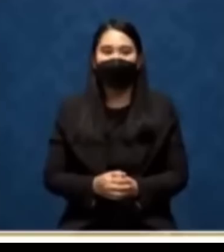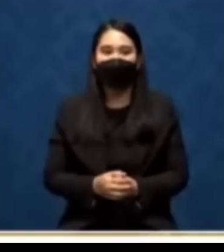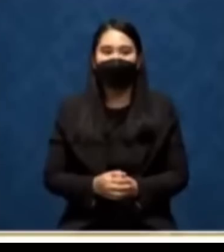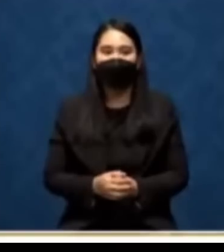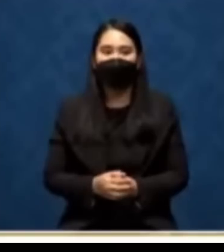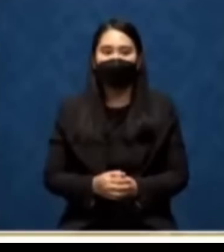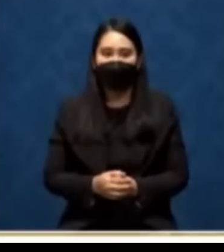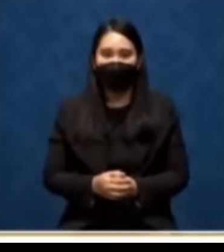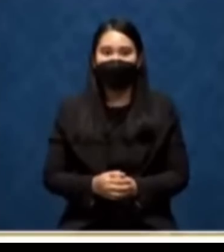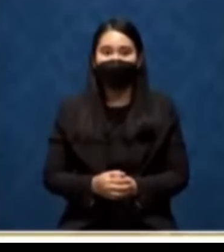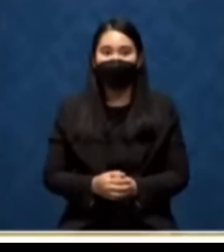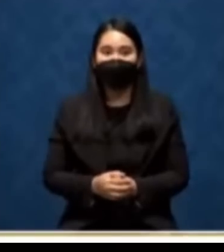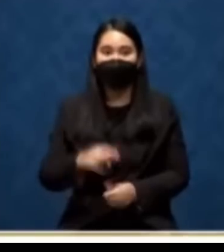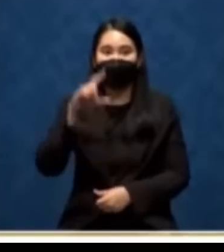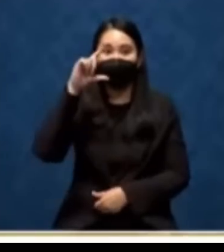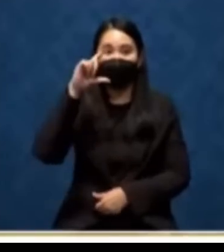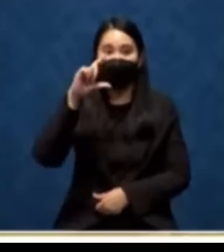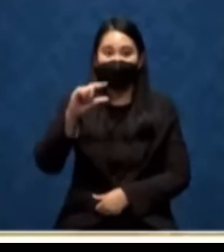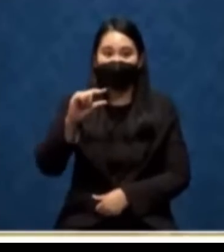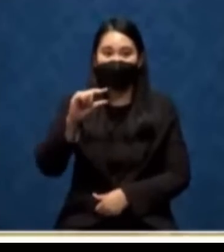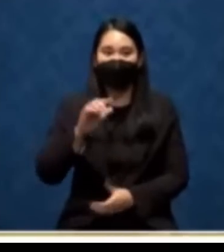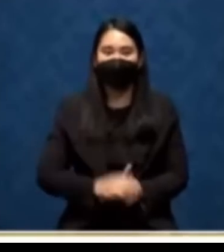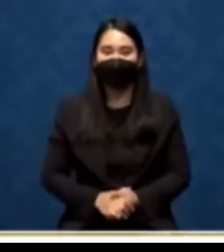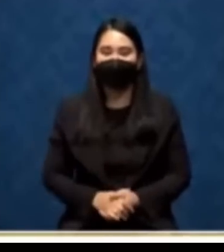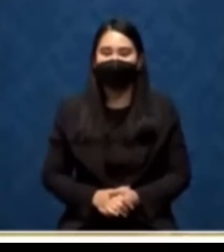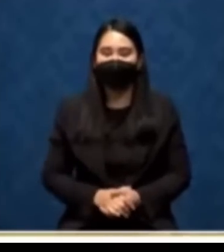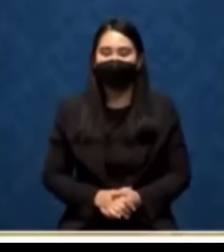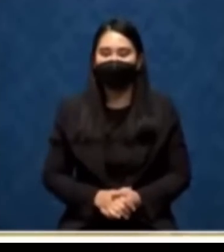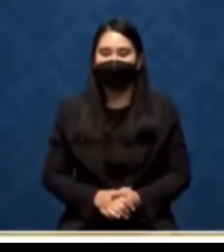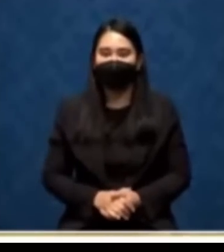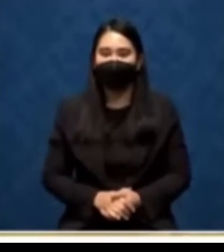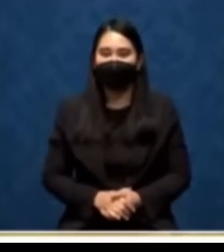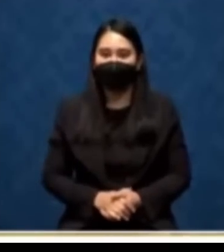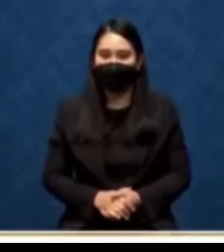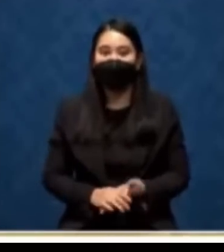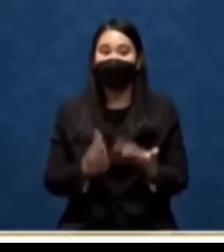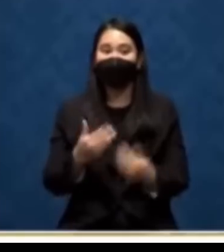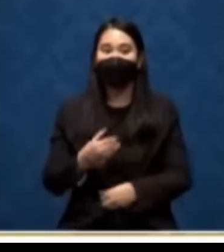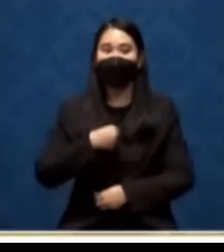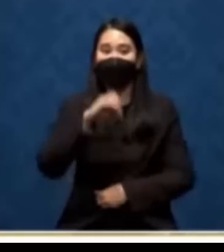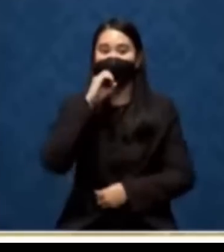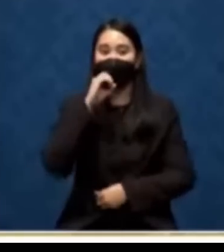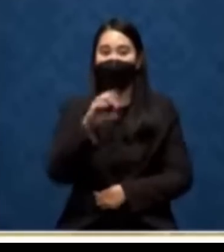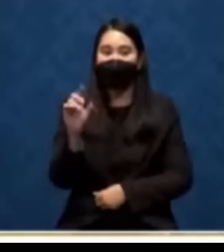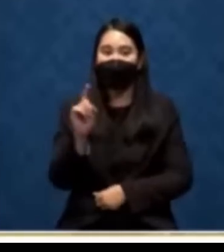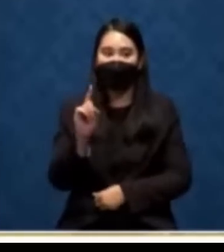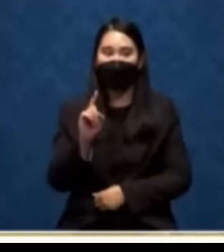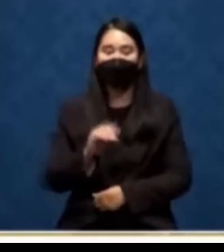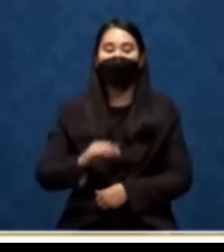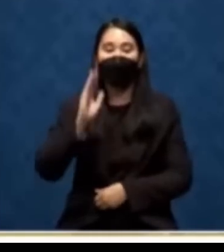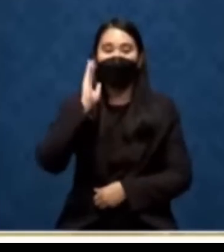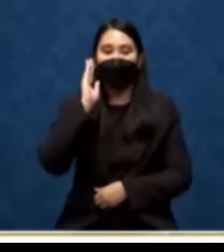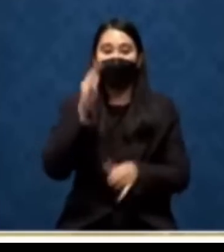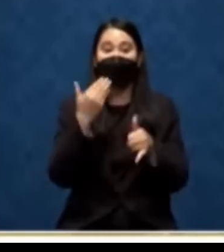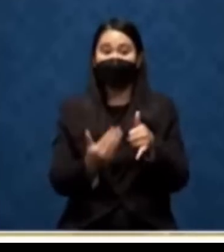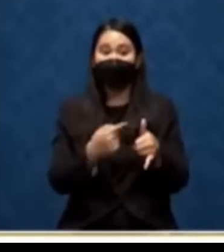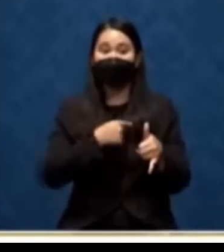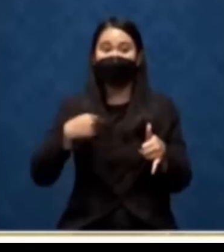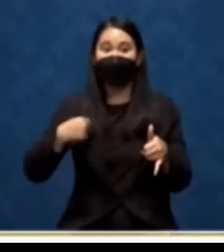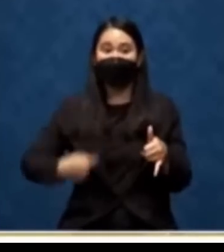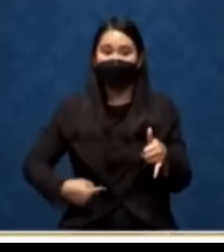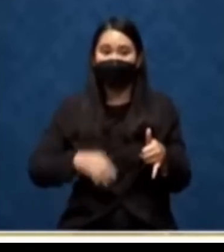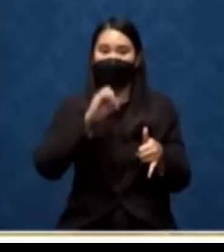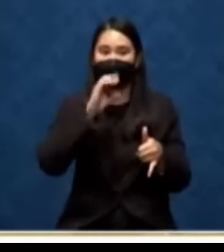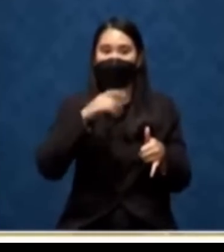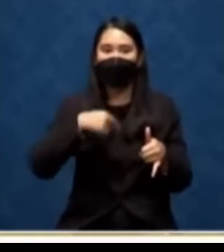ช่วยซูมหน่อยครับไม่ใช่แค่นั้นครับการอ้างลักษณะนี้ของหยูซินฉีถึงขนาดว่าไ